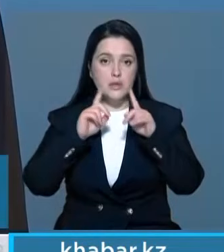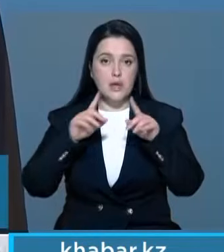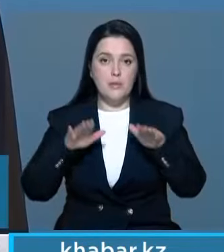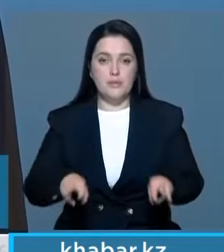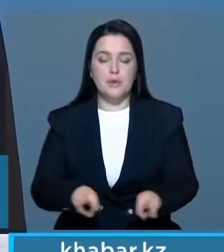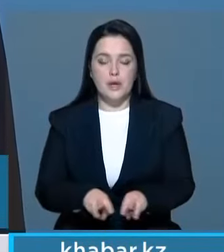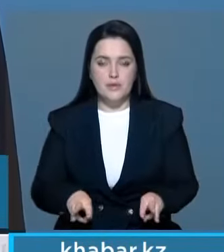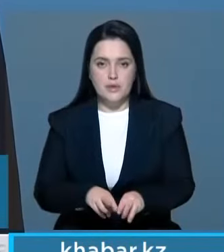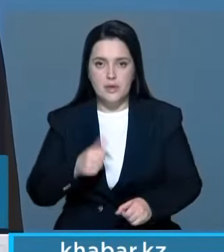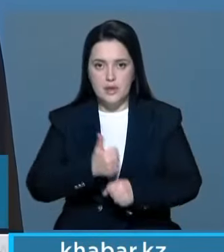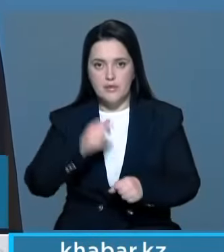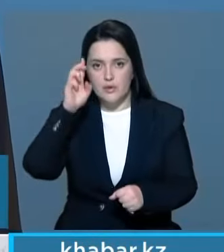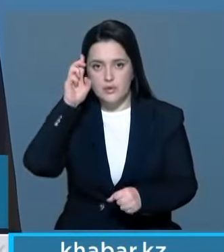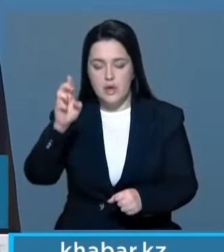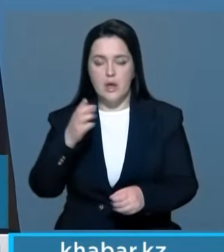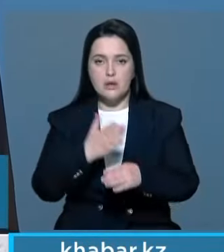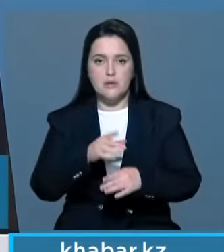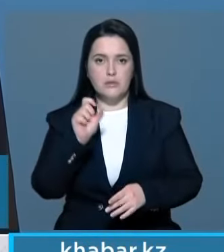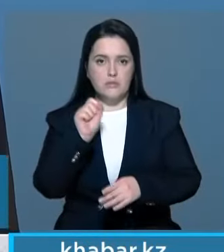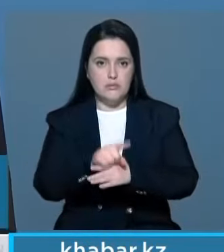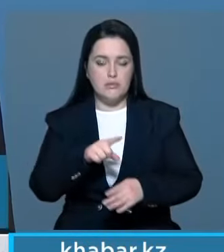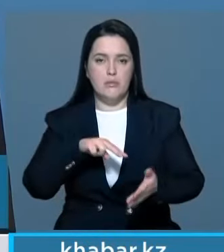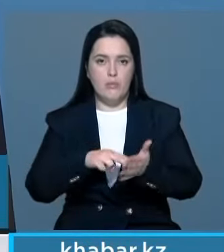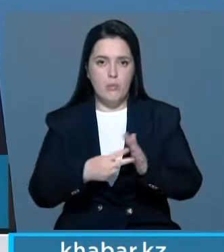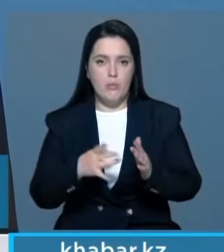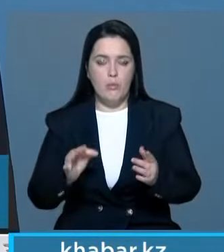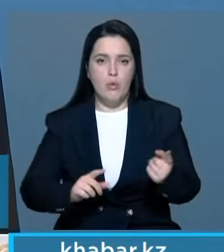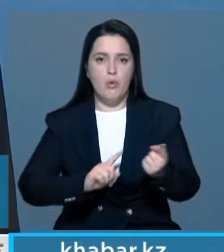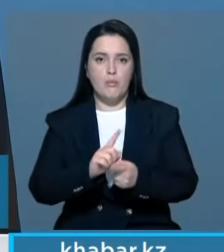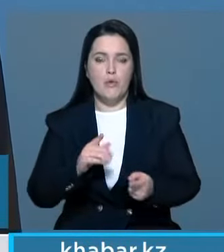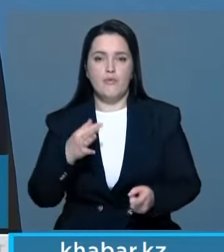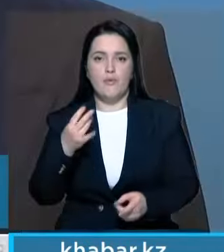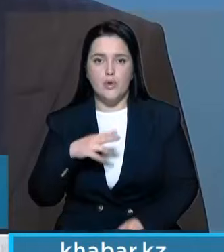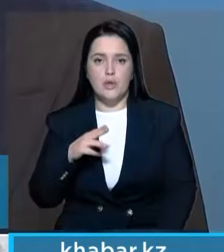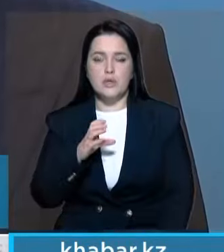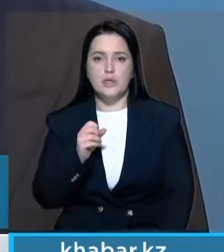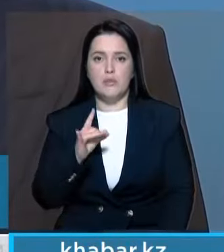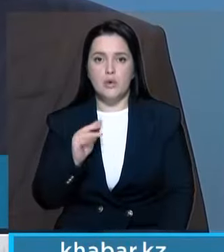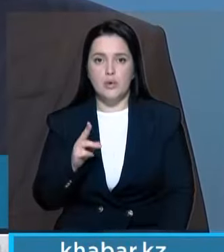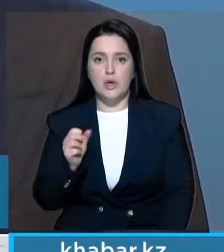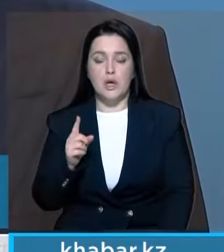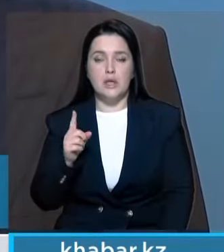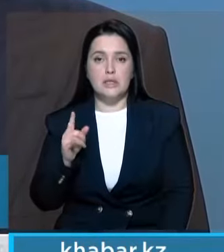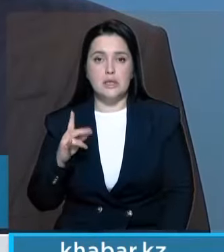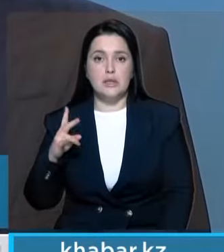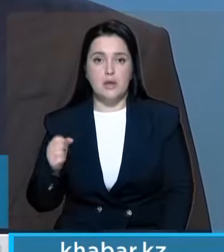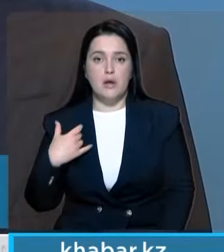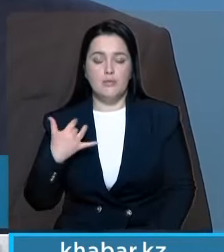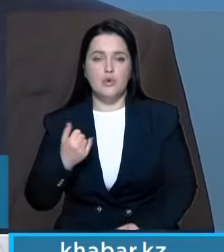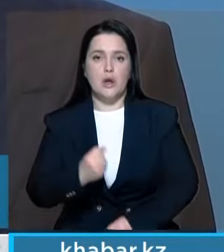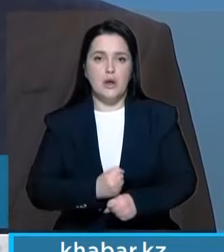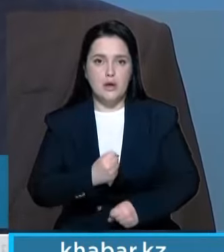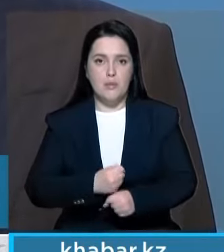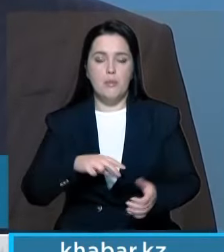правительства глава государства поставил задачу по реформированию фонда самру казана мы провели соответствующую работу и разработали